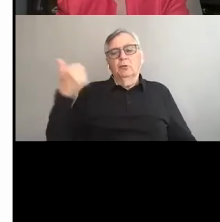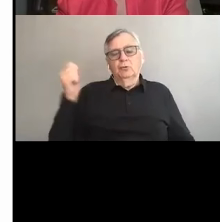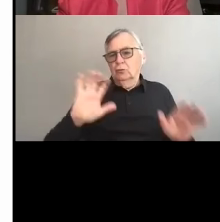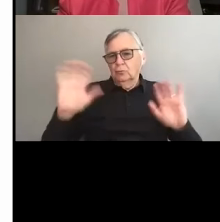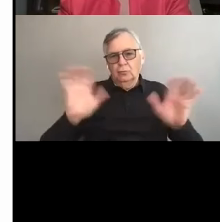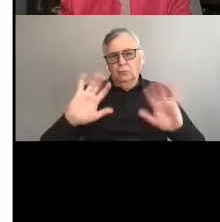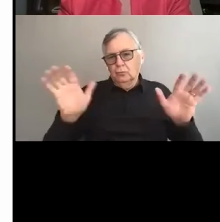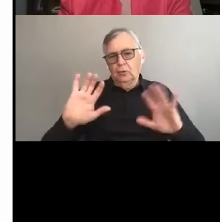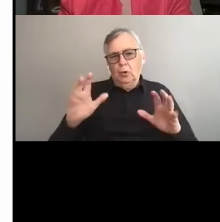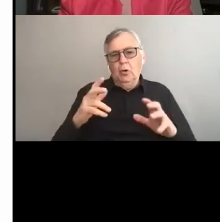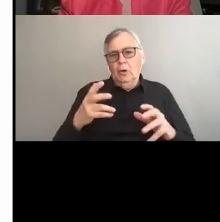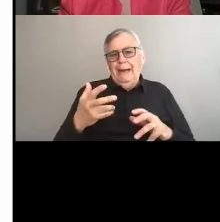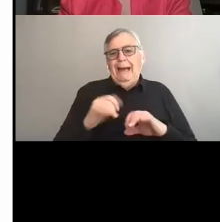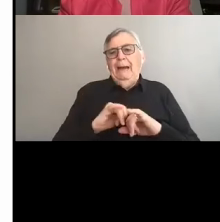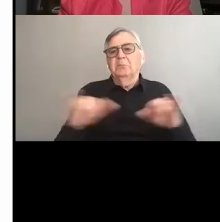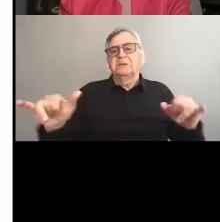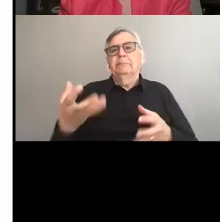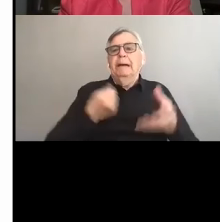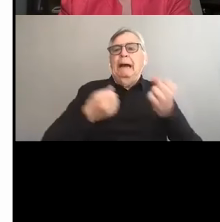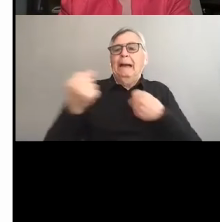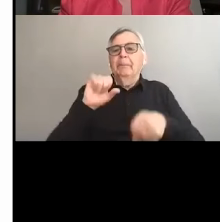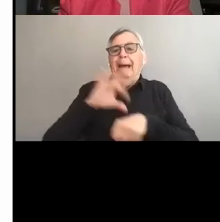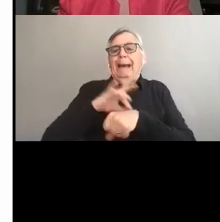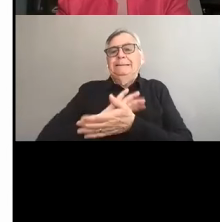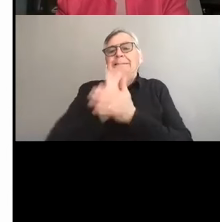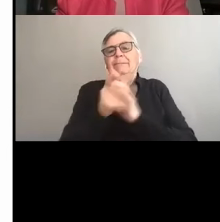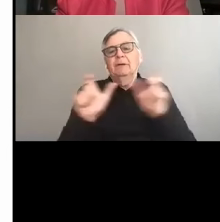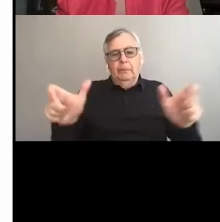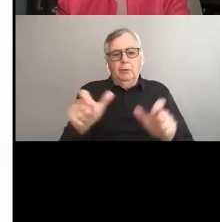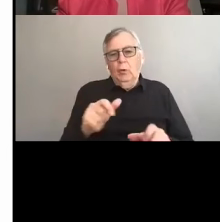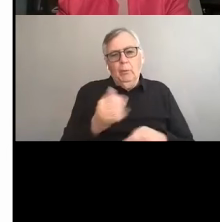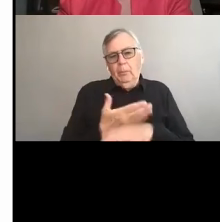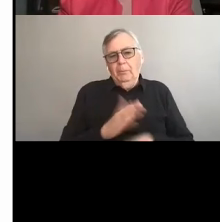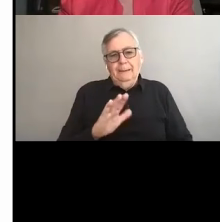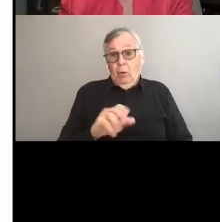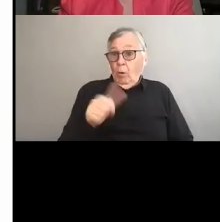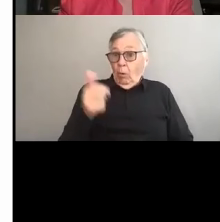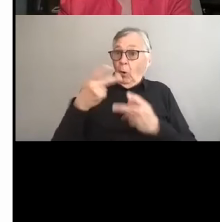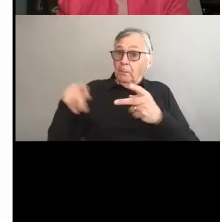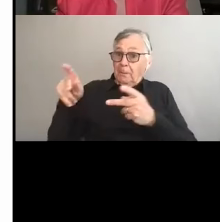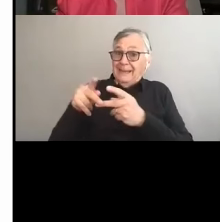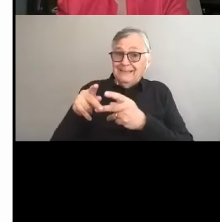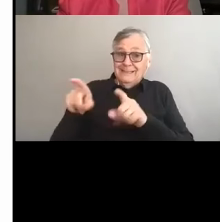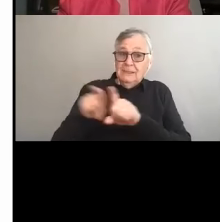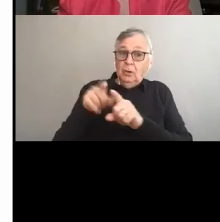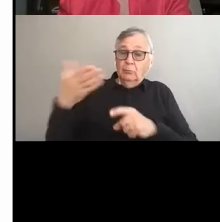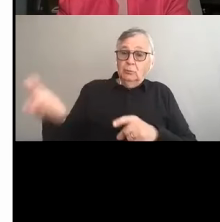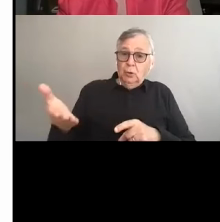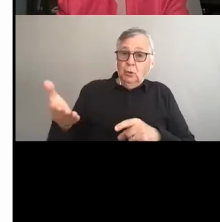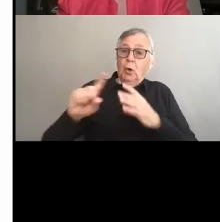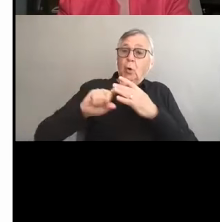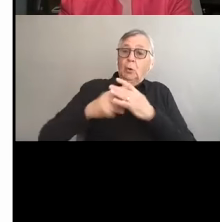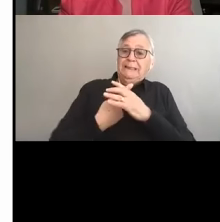une équation qu'on ne veut pas faire et on n'est pas prêt à faire. Il y a des pays qui avaient opté pour cette stratégie-là en début